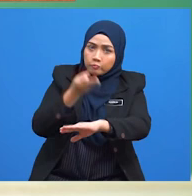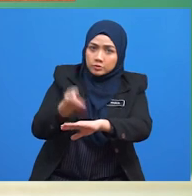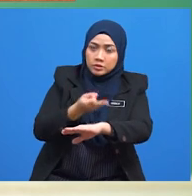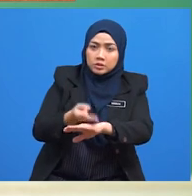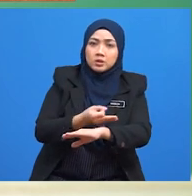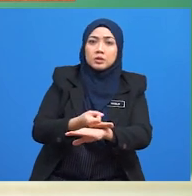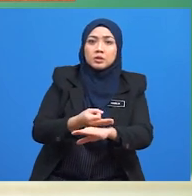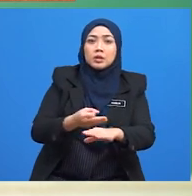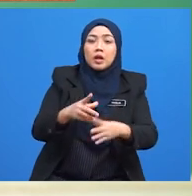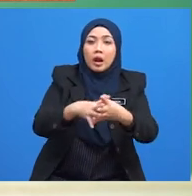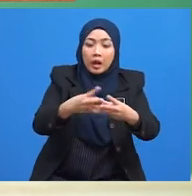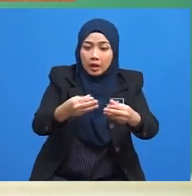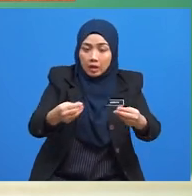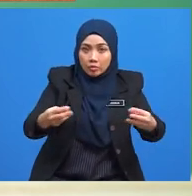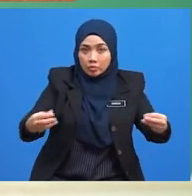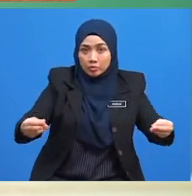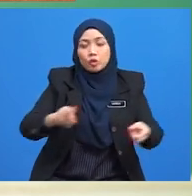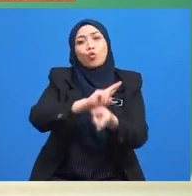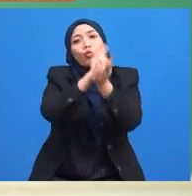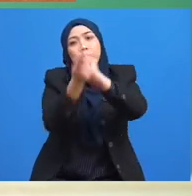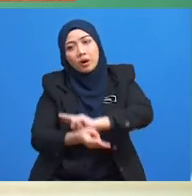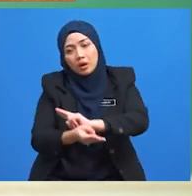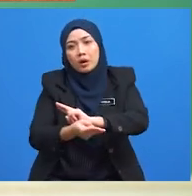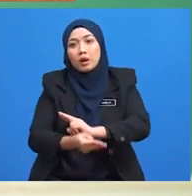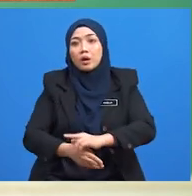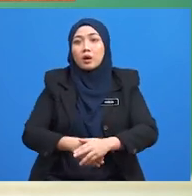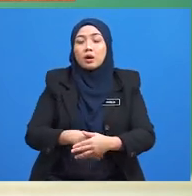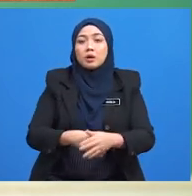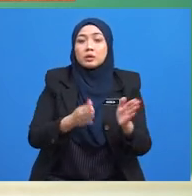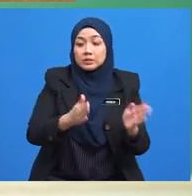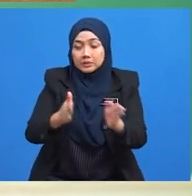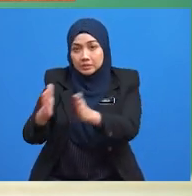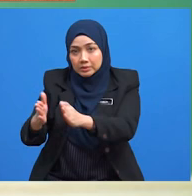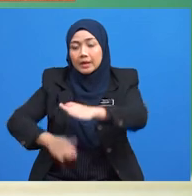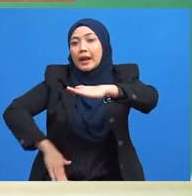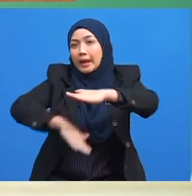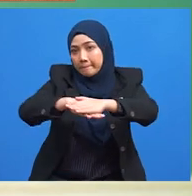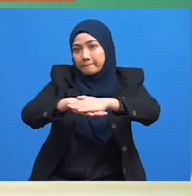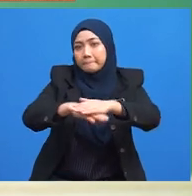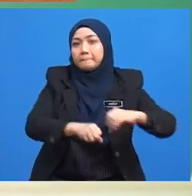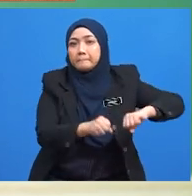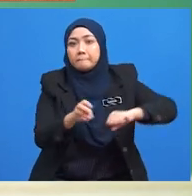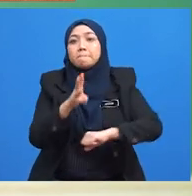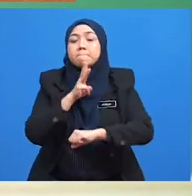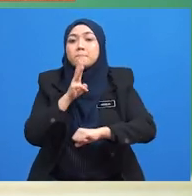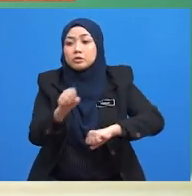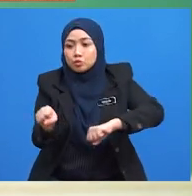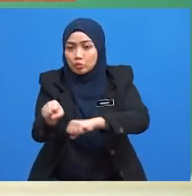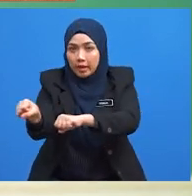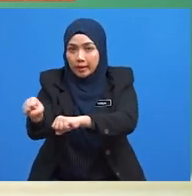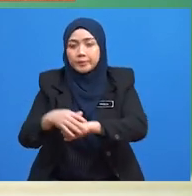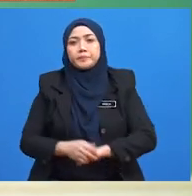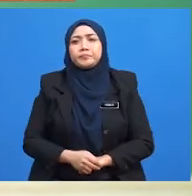dan mengubah landscape semula jadi sungai. Contohnya, dasar sungai menjadi lebih dalam